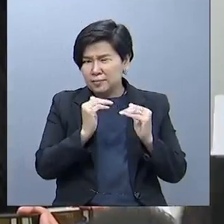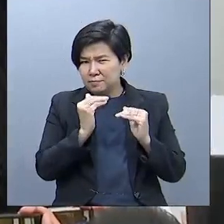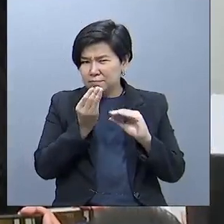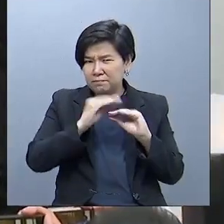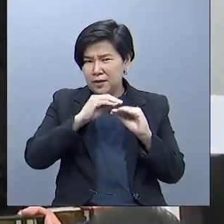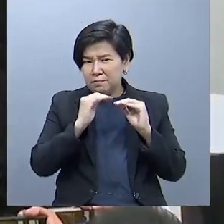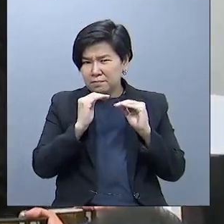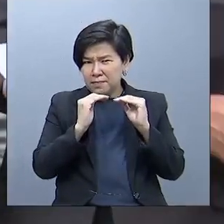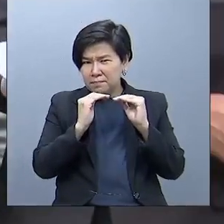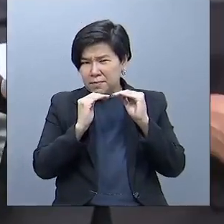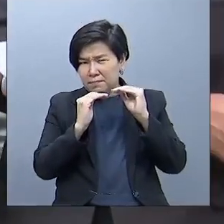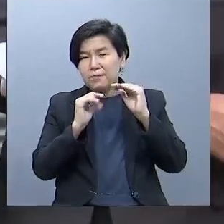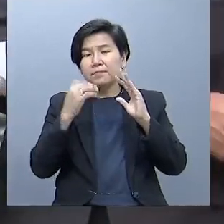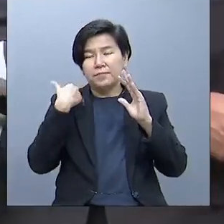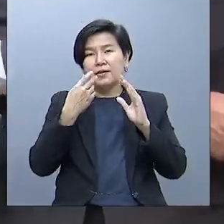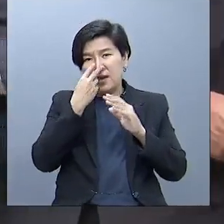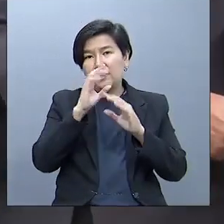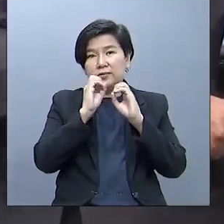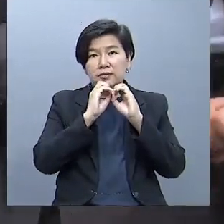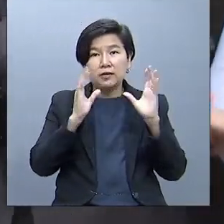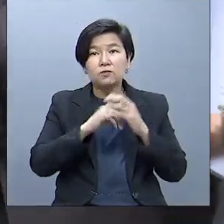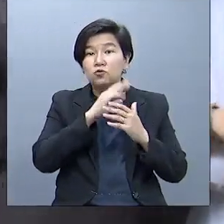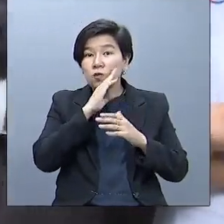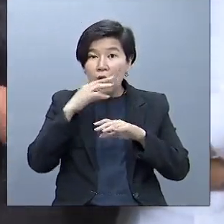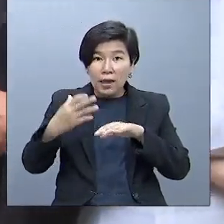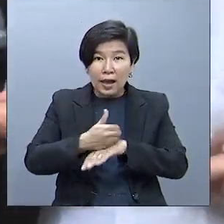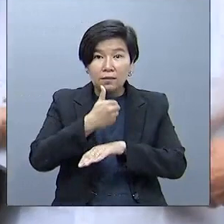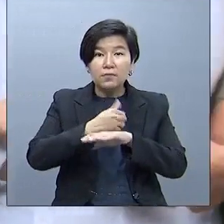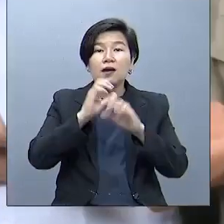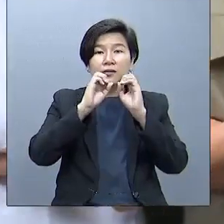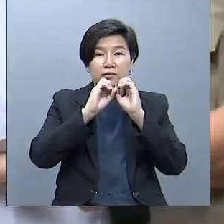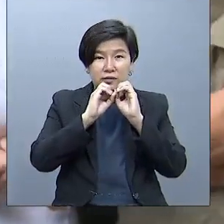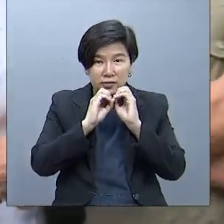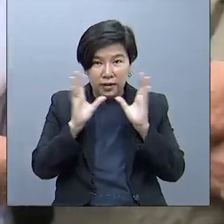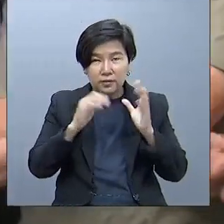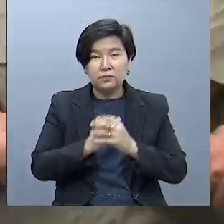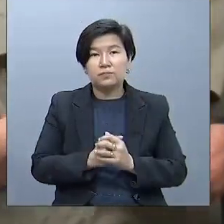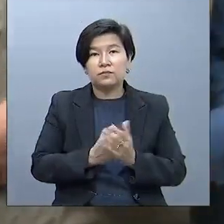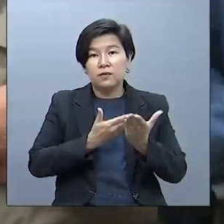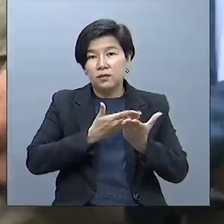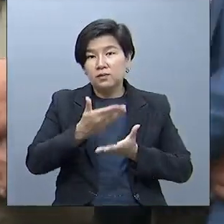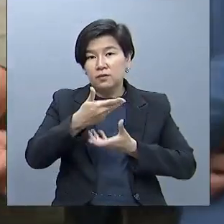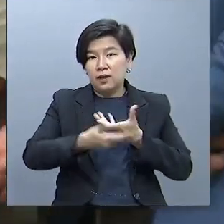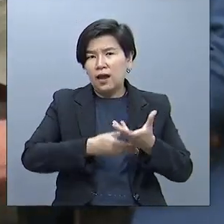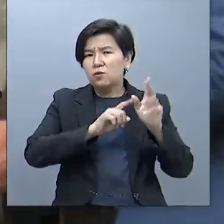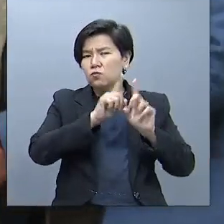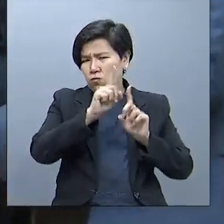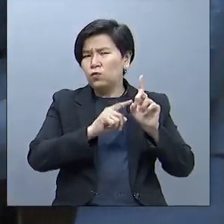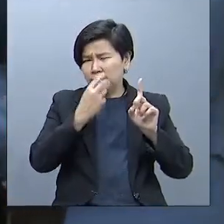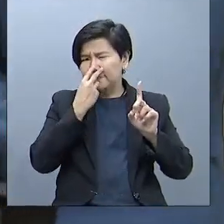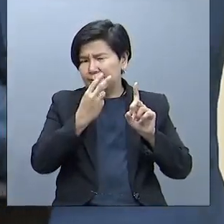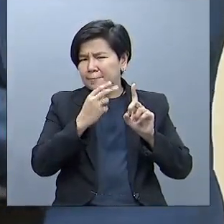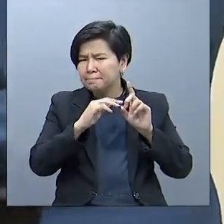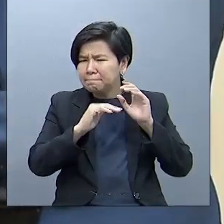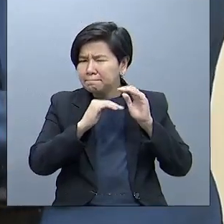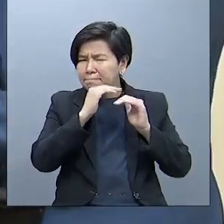มาอย่างชัดเจนแล้วถ้าเกิดวาการเมองมีความชัดเจนมากขึ้นเมไรการซื้อขายในตลดหลกซับก็น่าจะด